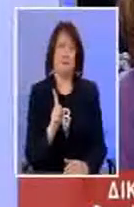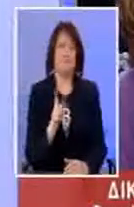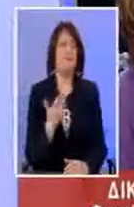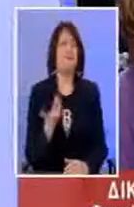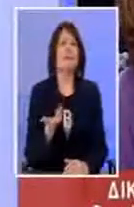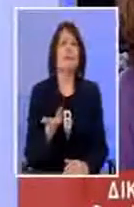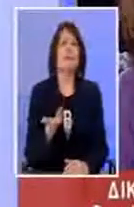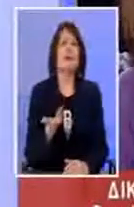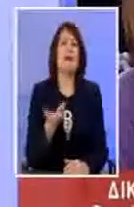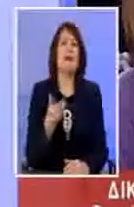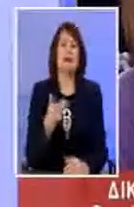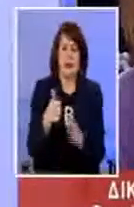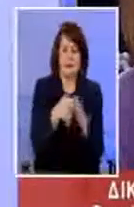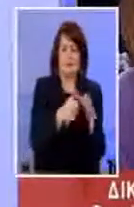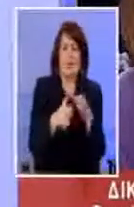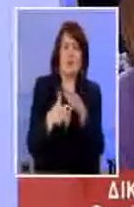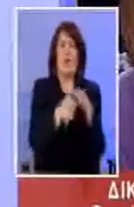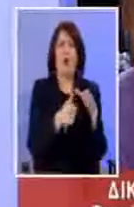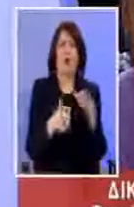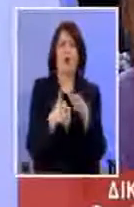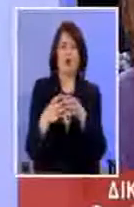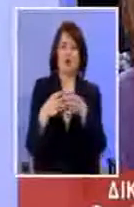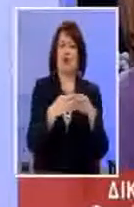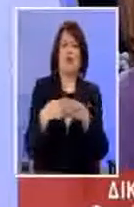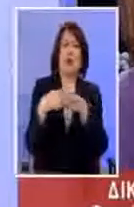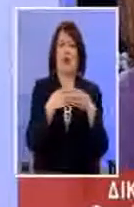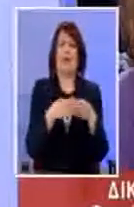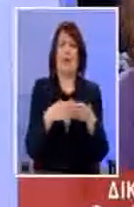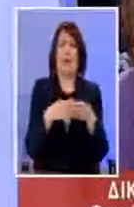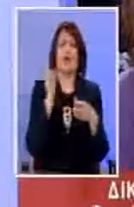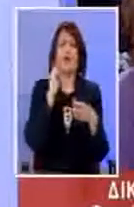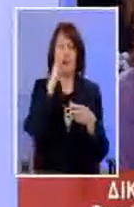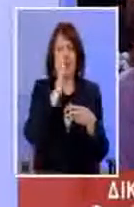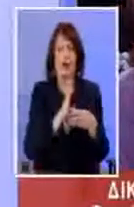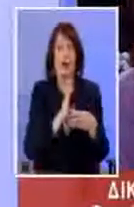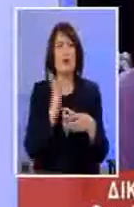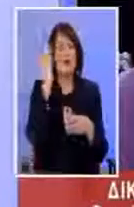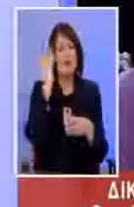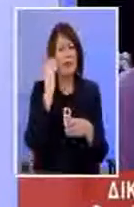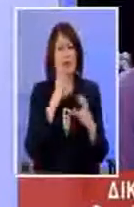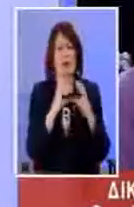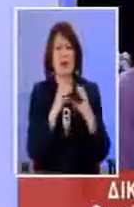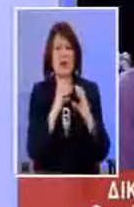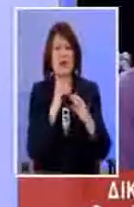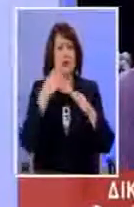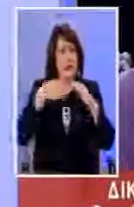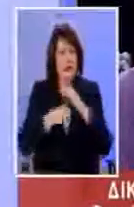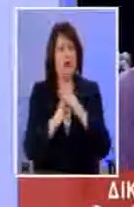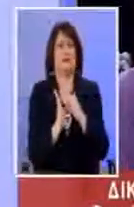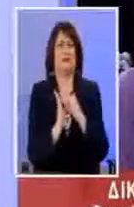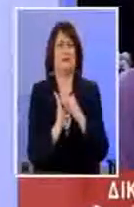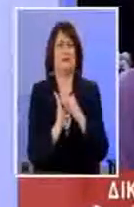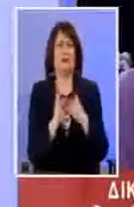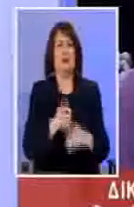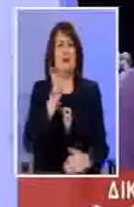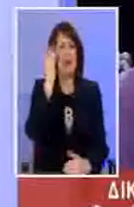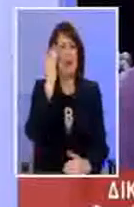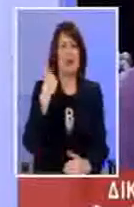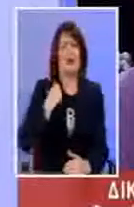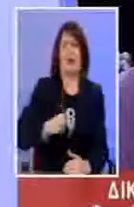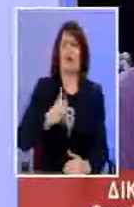την απομόνωση αυτής της κοινωνικής ομάδας ως προς την πληροφόρηση, την επικοινωνία και την πρόσβασή τους στο δημόσιο